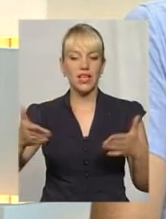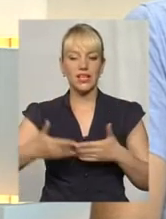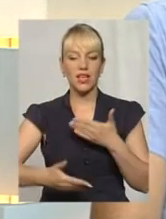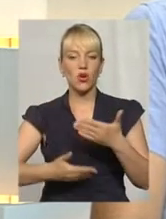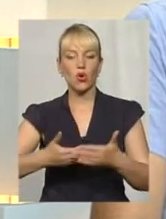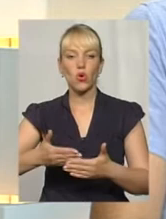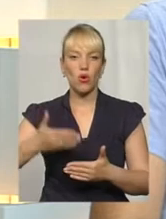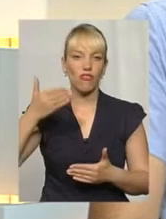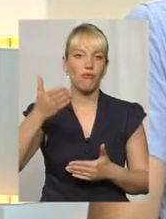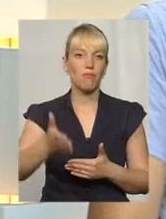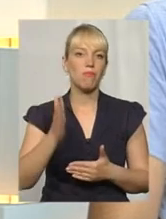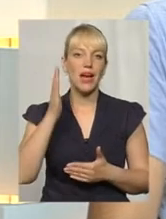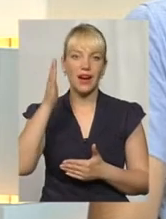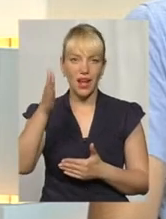оскільки